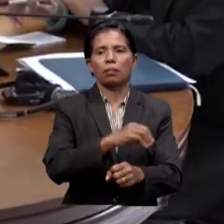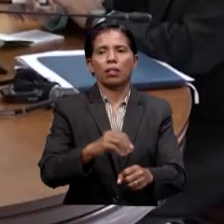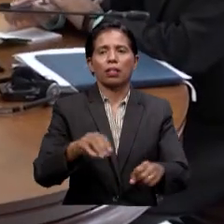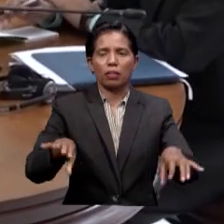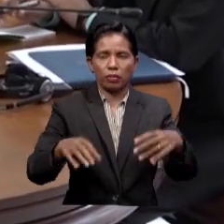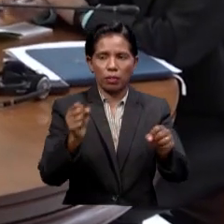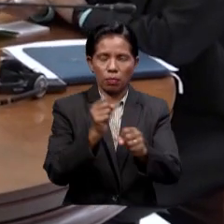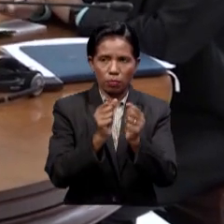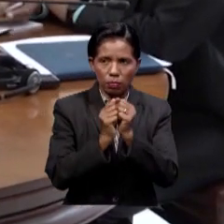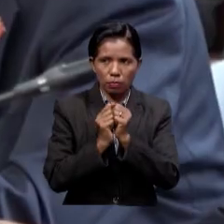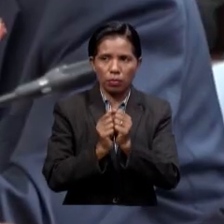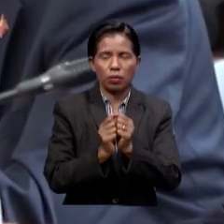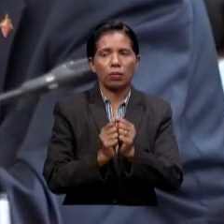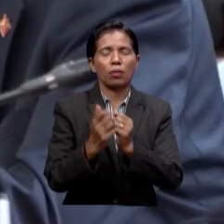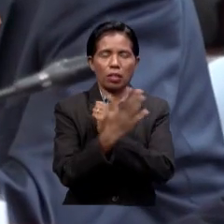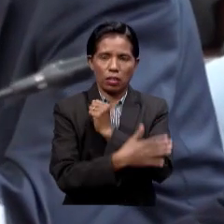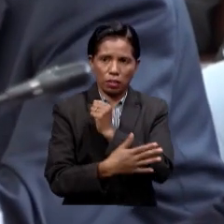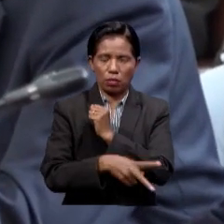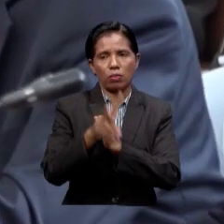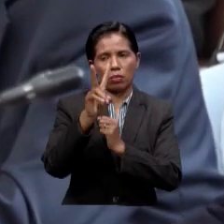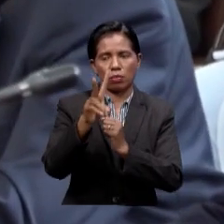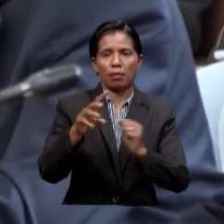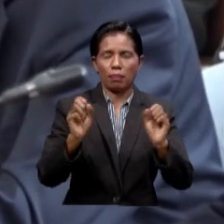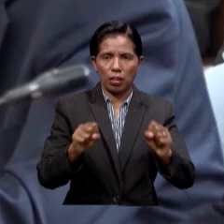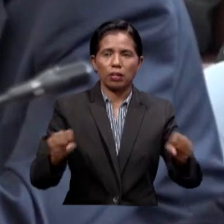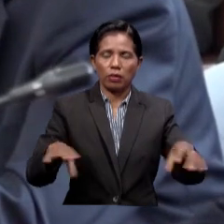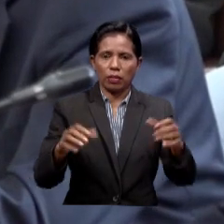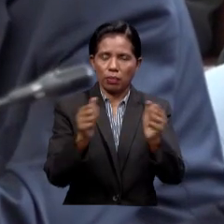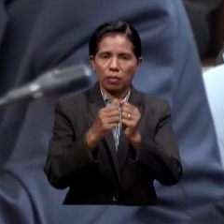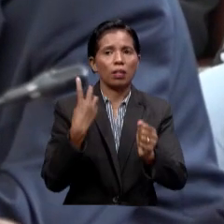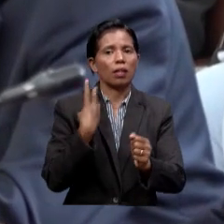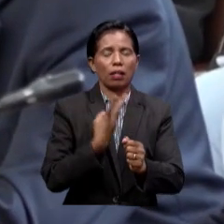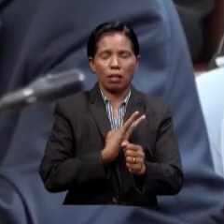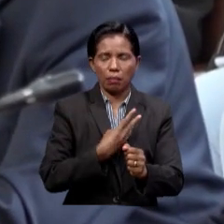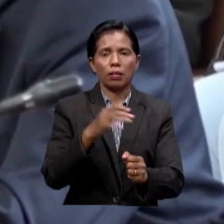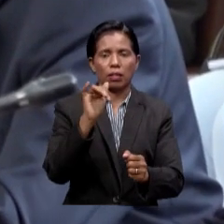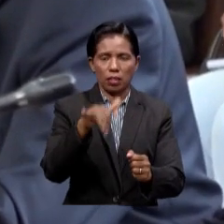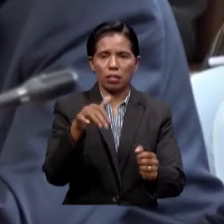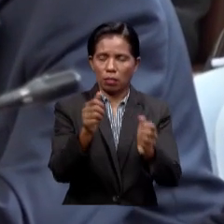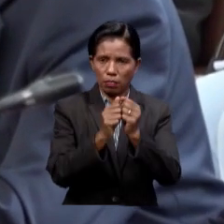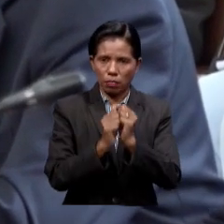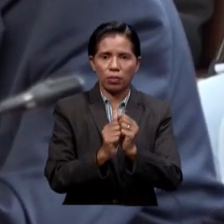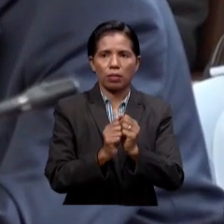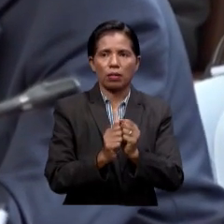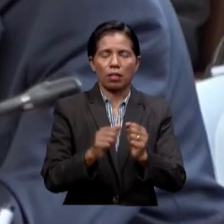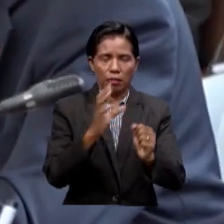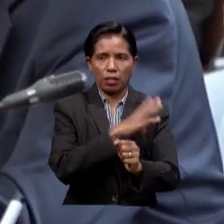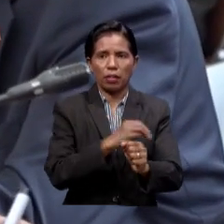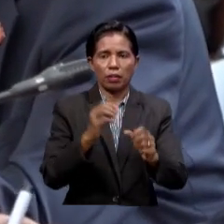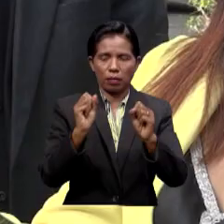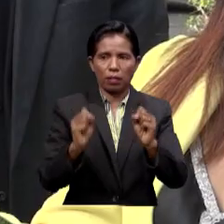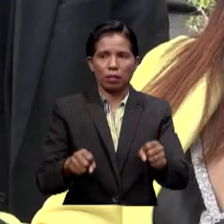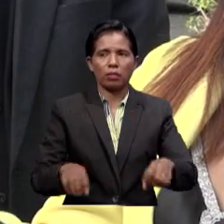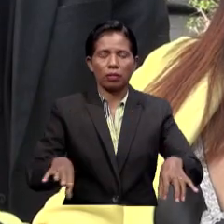kerjasama kedua negara. Dari sini juga kami sepakat bahwa kami terus akan meningkatkan komitmen kami untuk